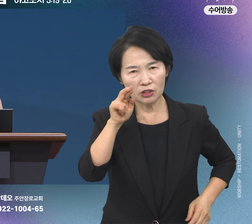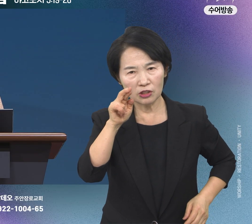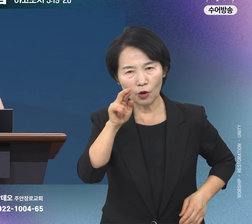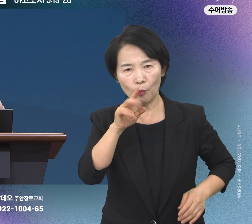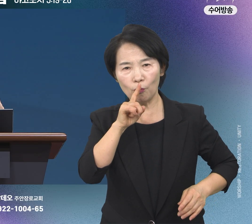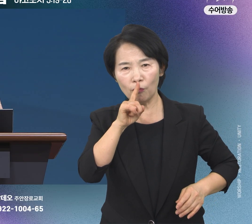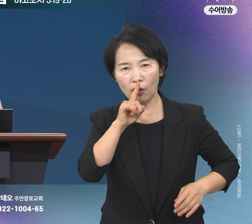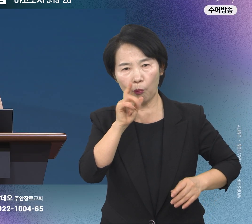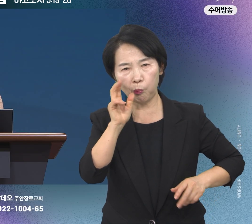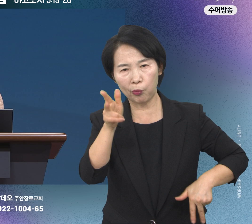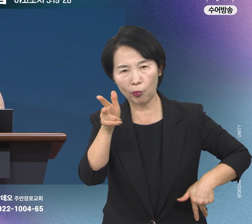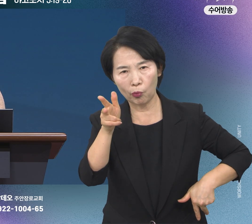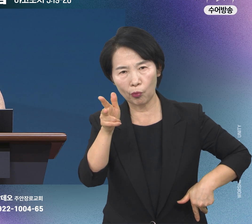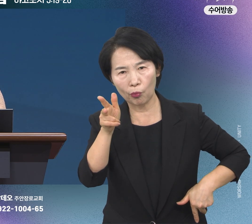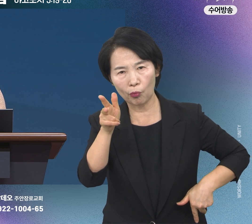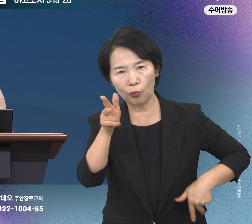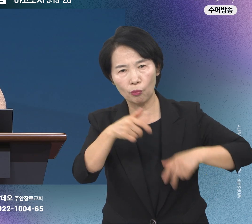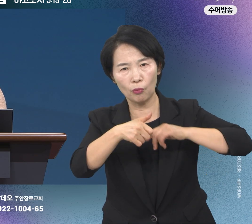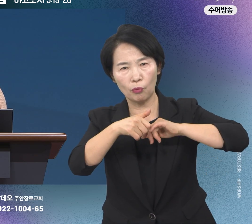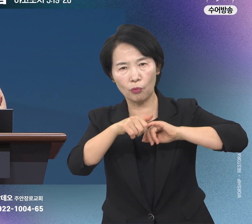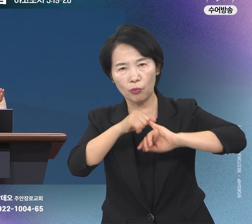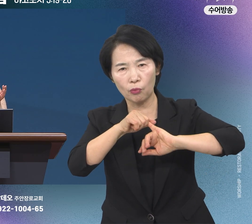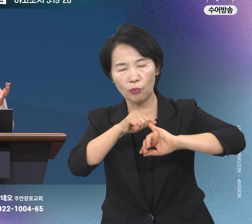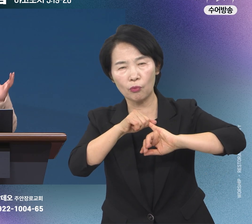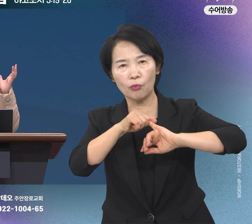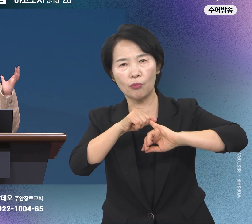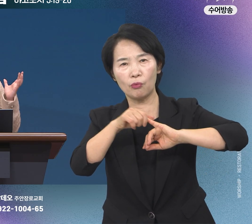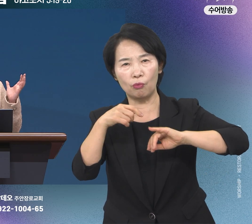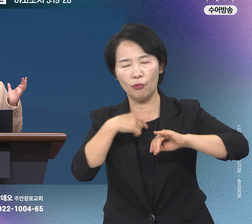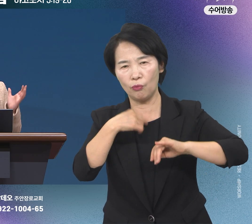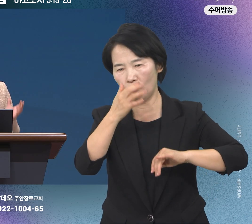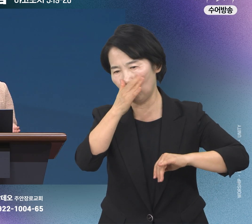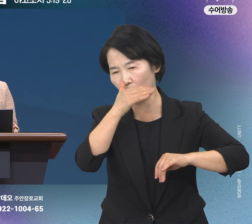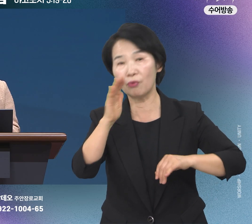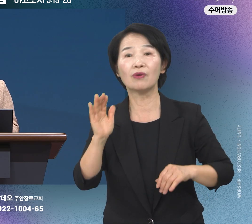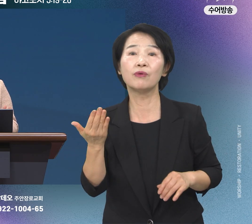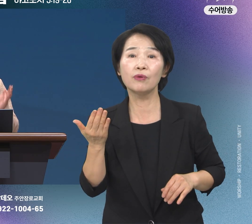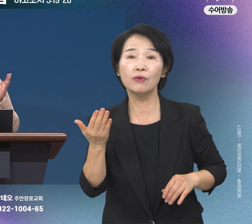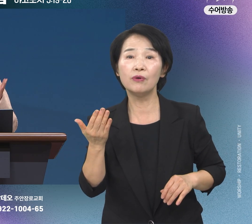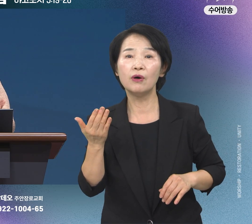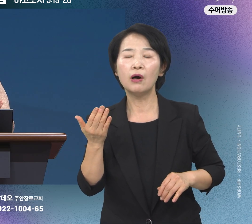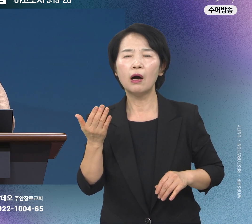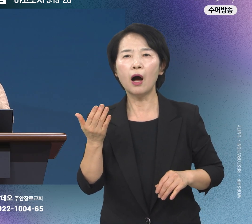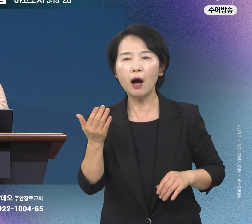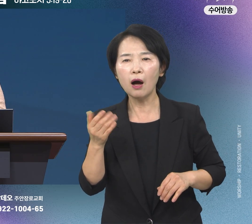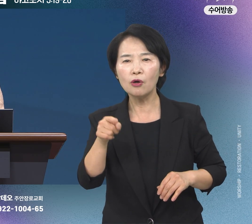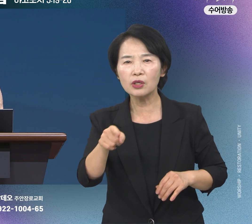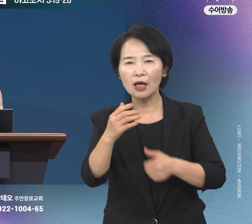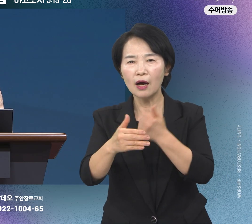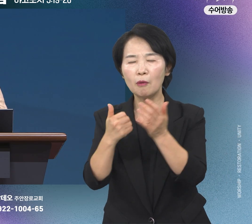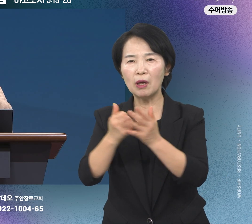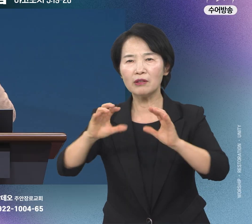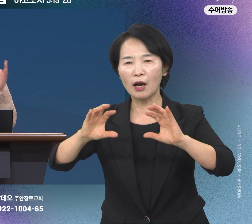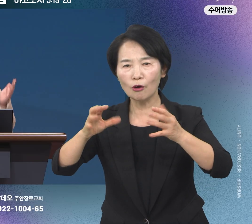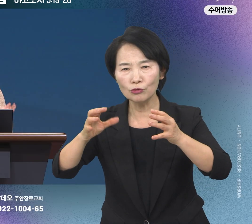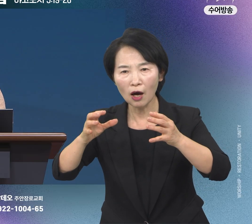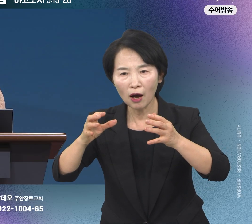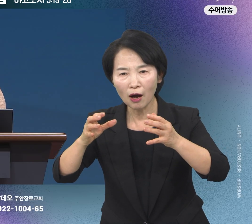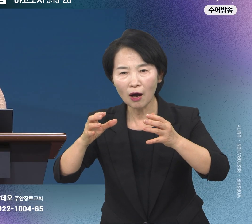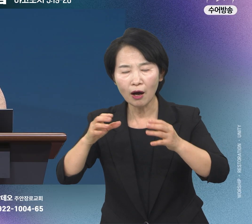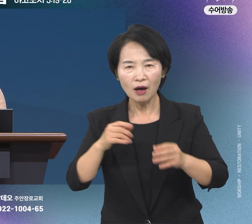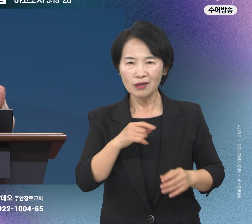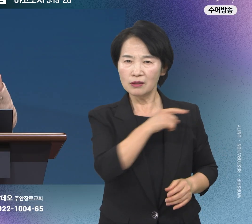없었습니다. 그래서 이곳이야말로 정말 하나님께서 함께 하시는 하나님의 나라구나. 지금 저 정통교회가